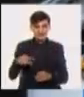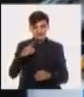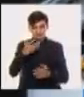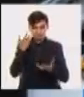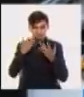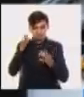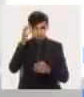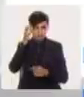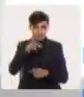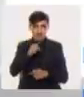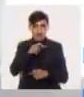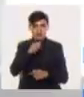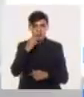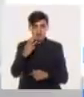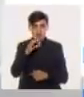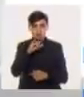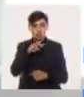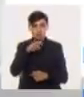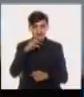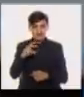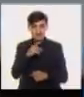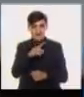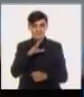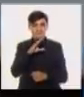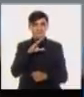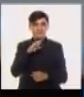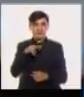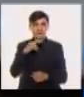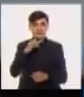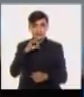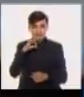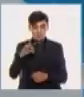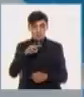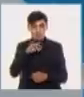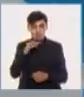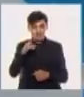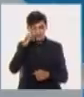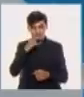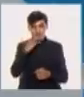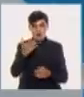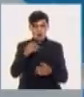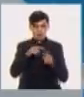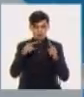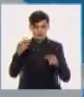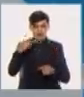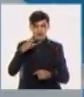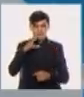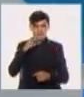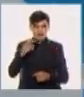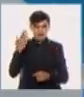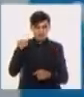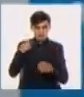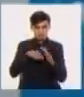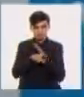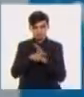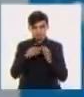научно-исследовательского института Алаш Султанхан Аккулы после высказываний Владимира Путина вновь открывает карту Казахстана начала 20 века. И вот там